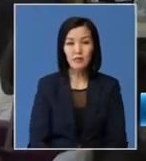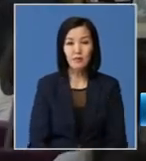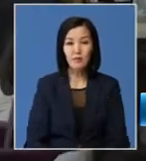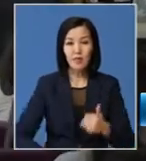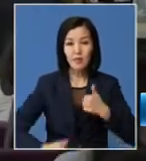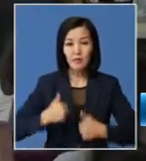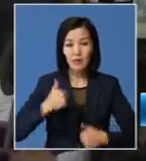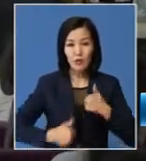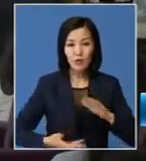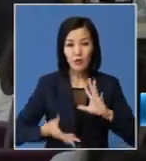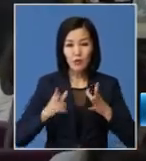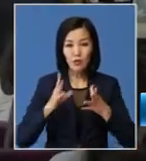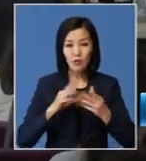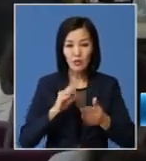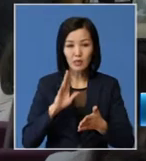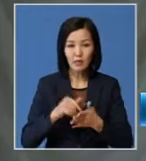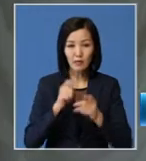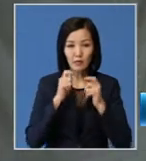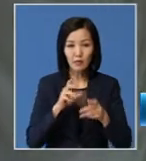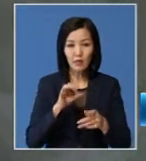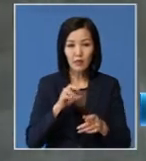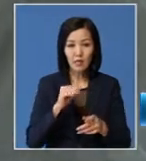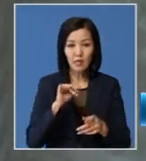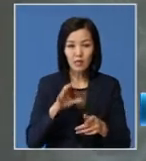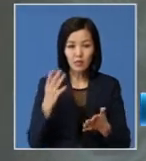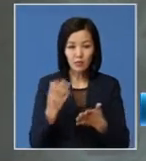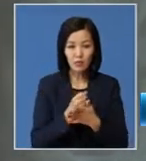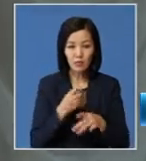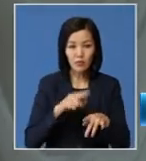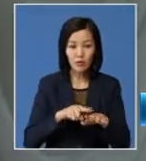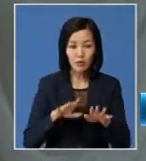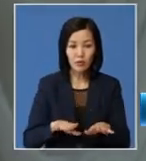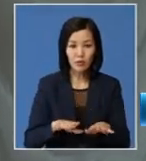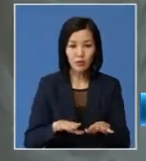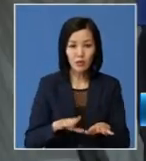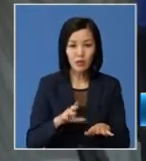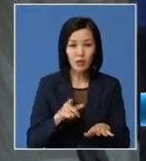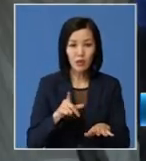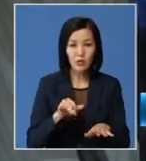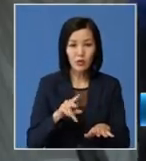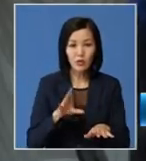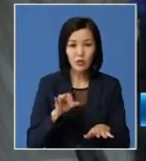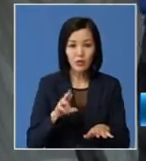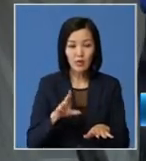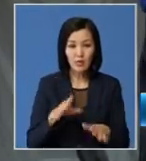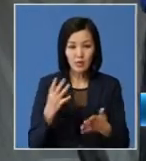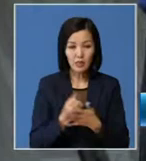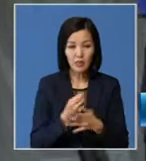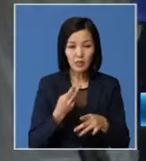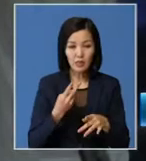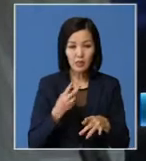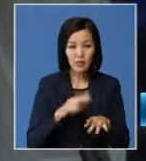Байқау қорытындысына сәйкес бас жүлдені Елжас Кеңесбай алды. Ал бірінші орынды Гүлсая Жетігенқызы жеңіп алды. Екінші